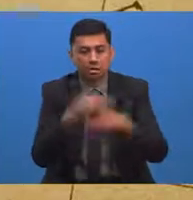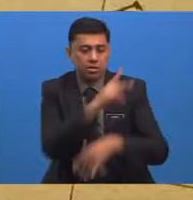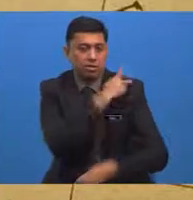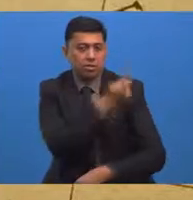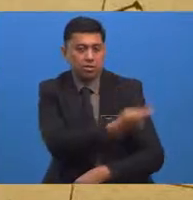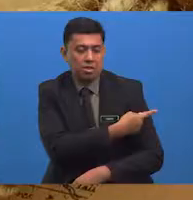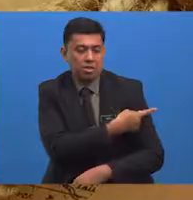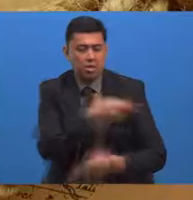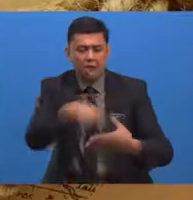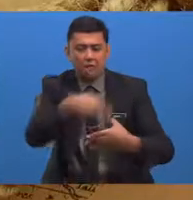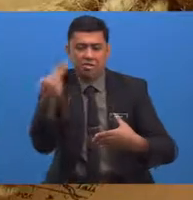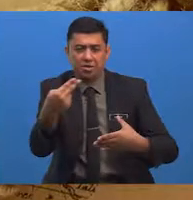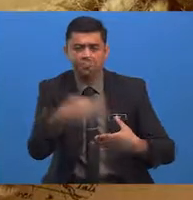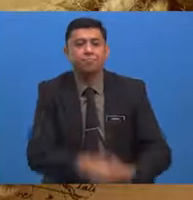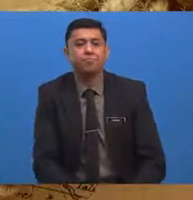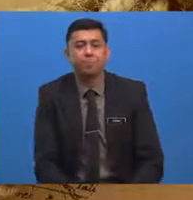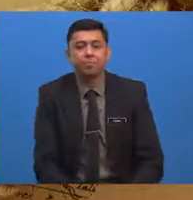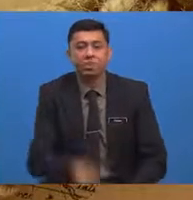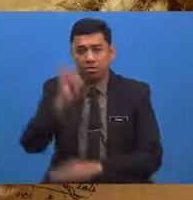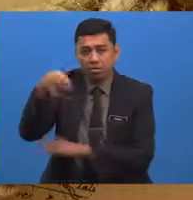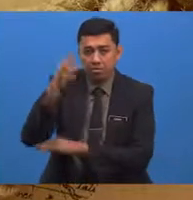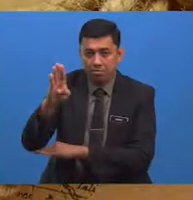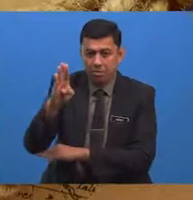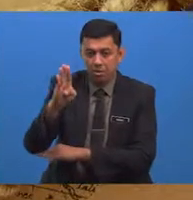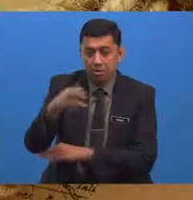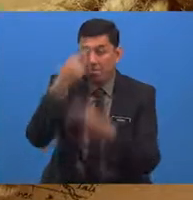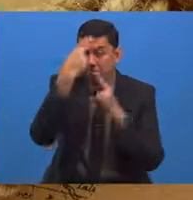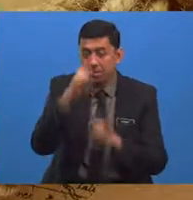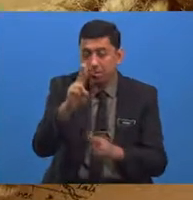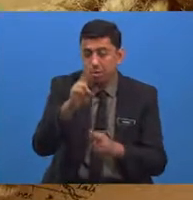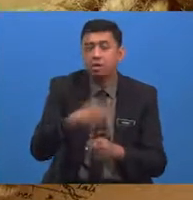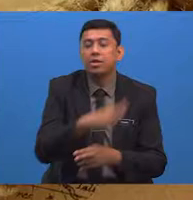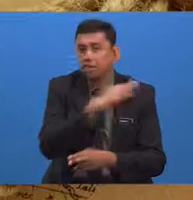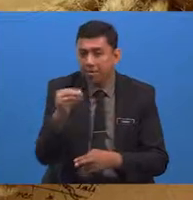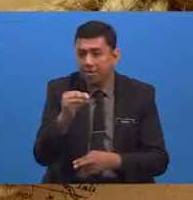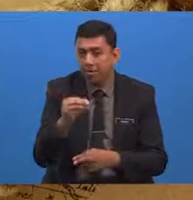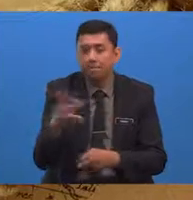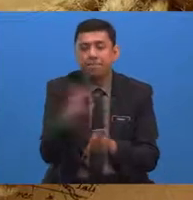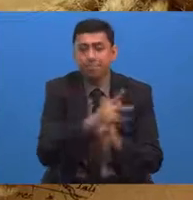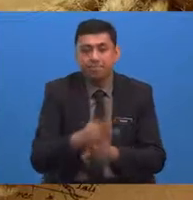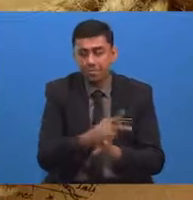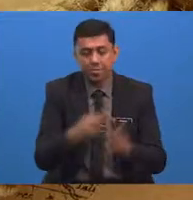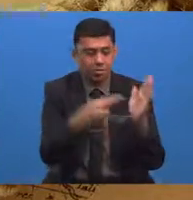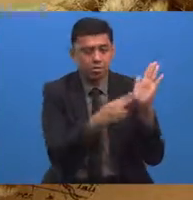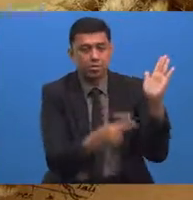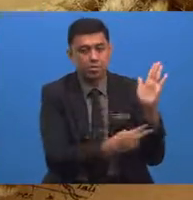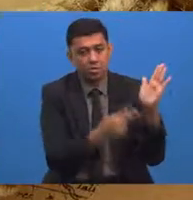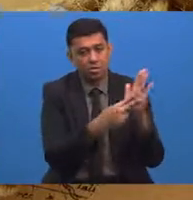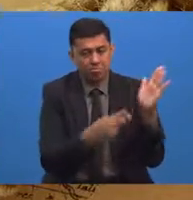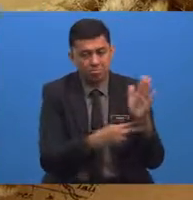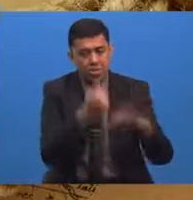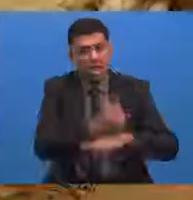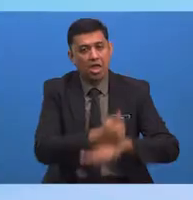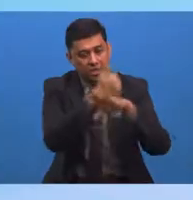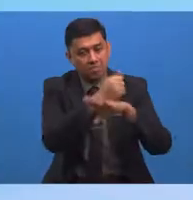segala hasilnya. James Brooke juga harus menghormati dan memelihara undang-undang dan adat istiadat orang